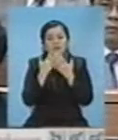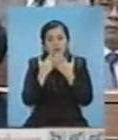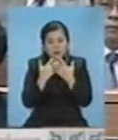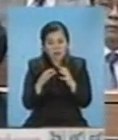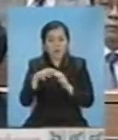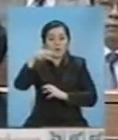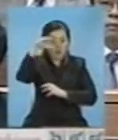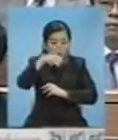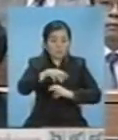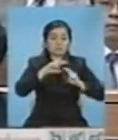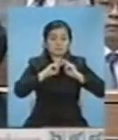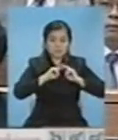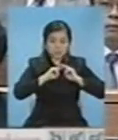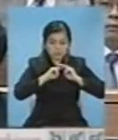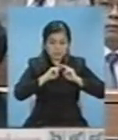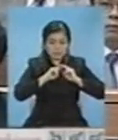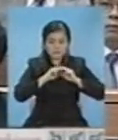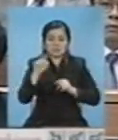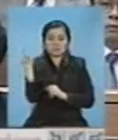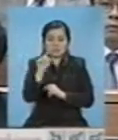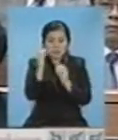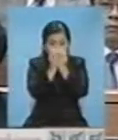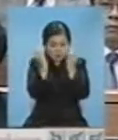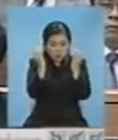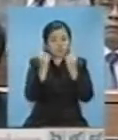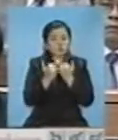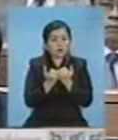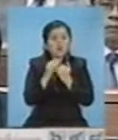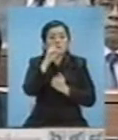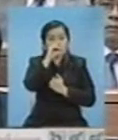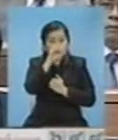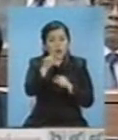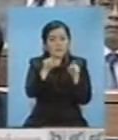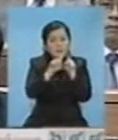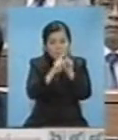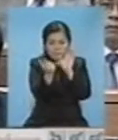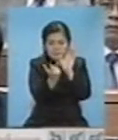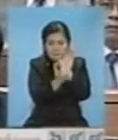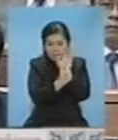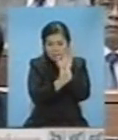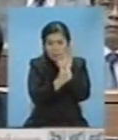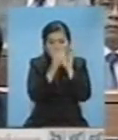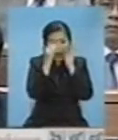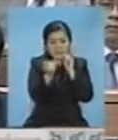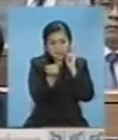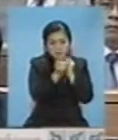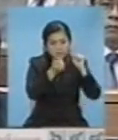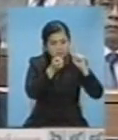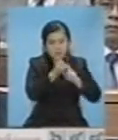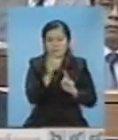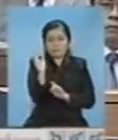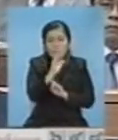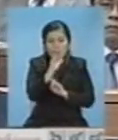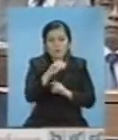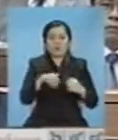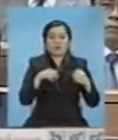ครับรัฐธรรมนูญฉบับปัจจุบันก็กำหนดให้ปลอดการเมืองมากขึ้นรัฐธรรมนูญปี